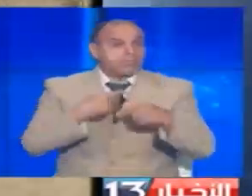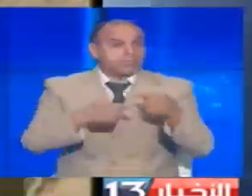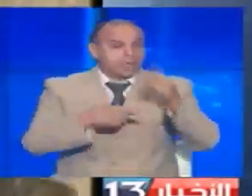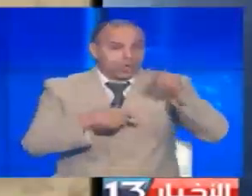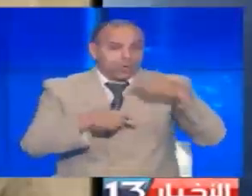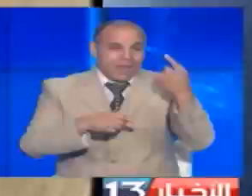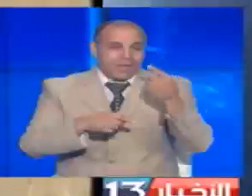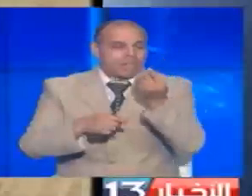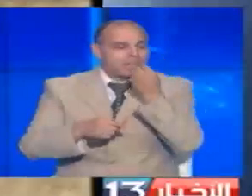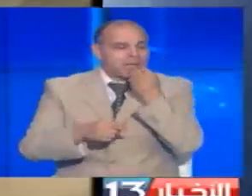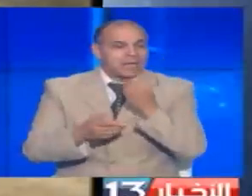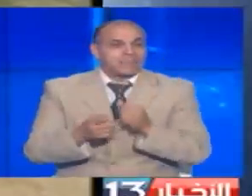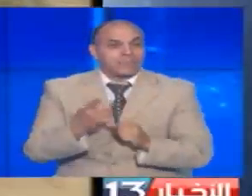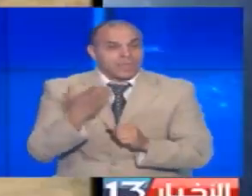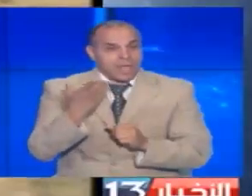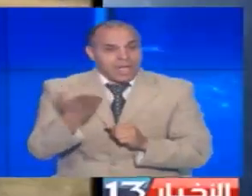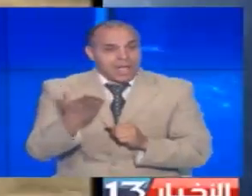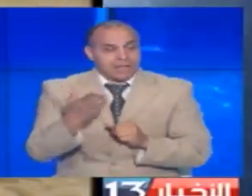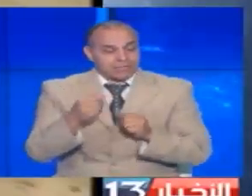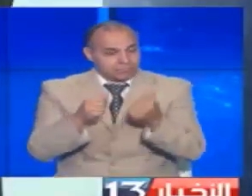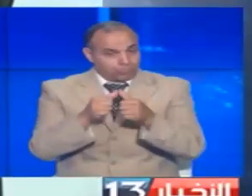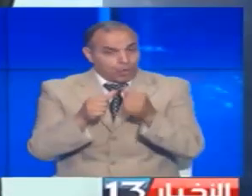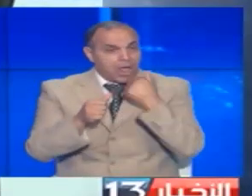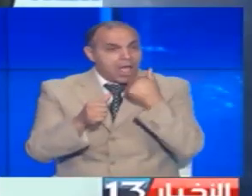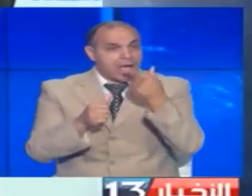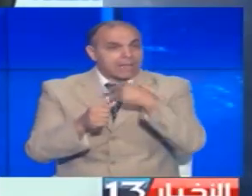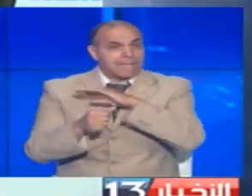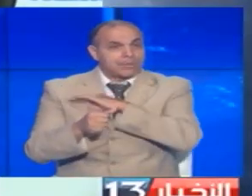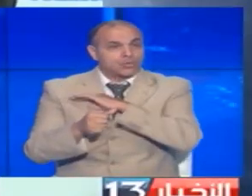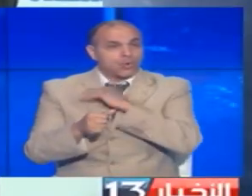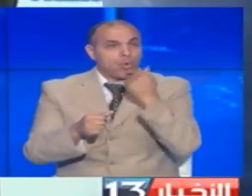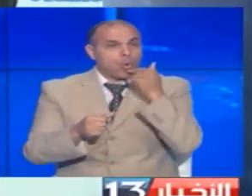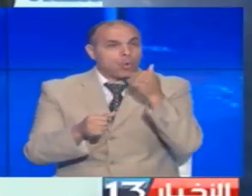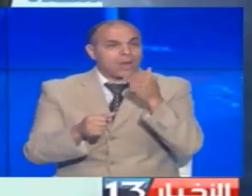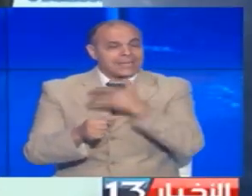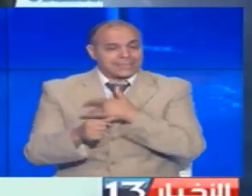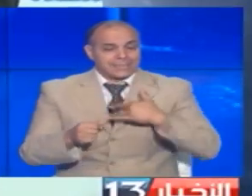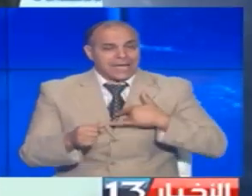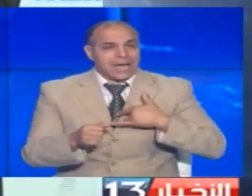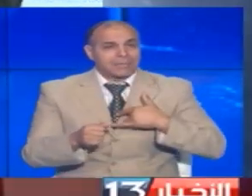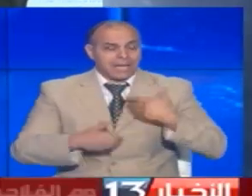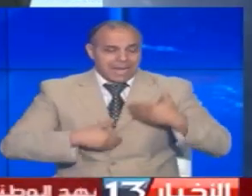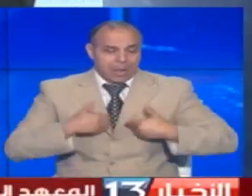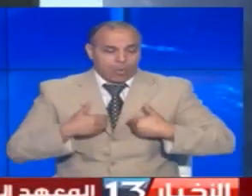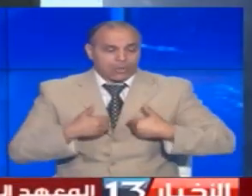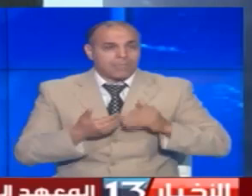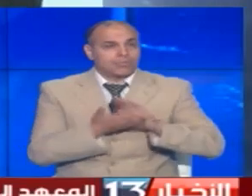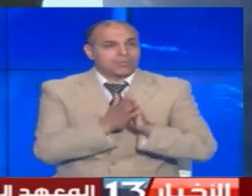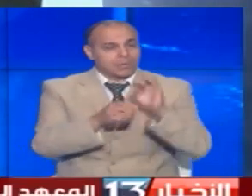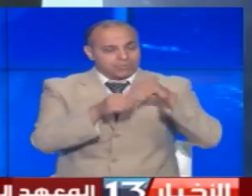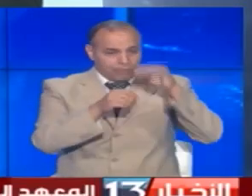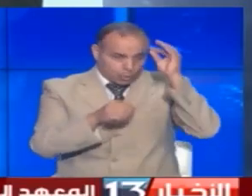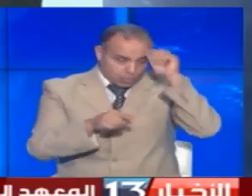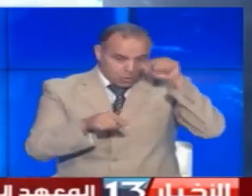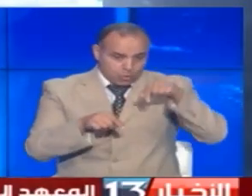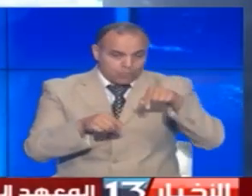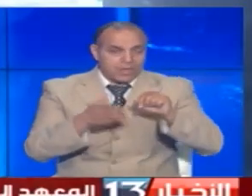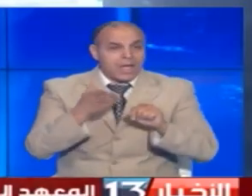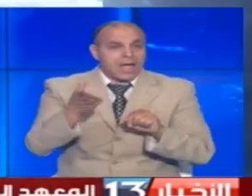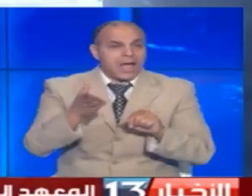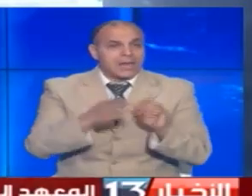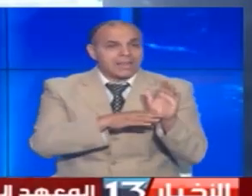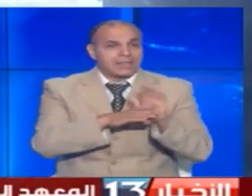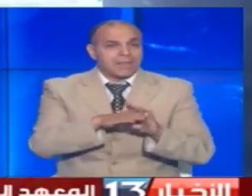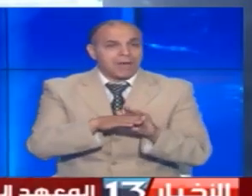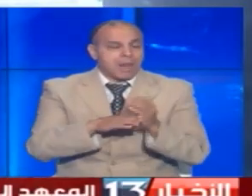العالمي للاغذيه وهي مناسبه اكد المسؤول الاقليمي عن الصحه والانتاج الحيواني بالمنظمه في تونس اليوم ان ضمان